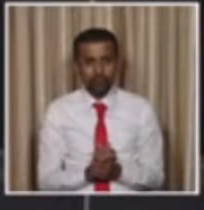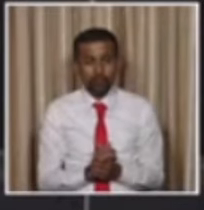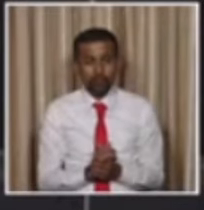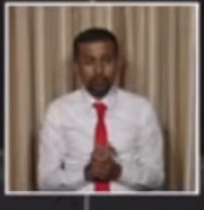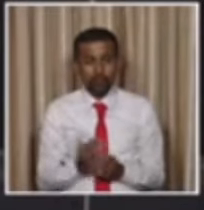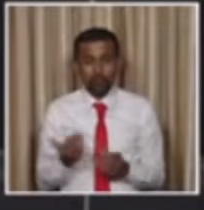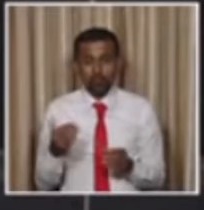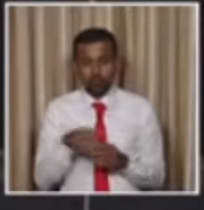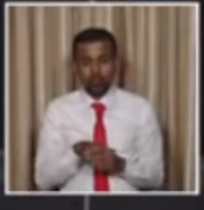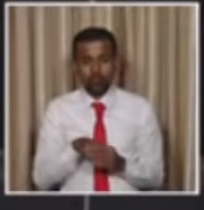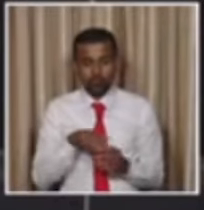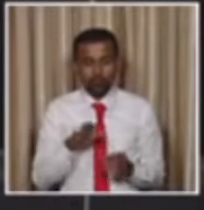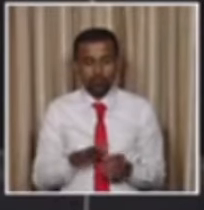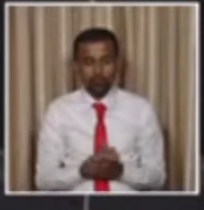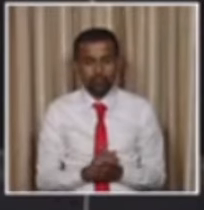හවුල්වෙලා නැති බව